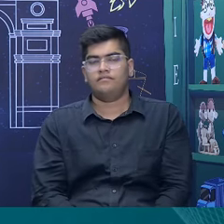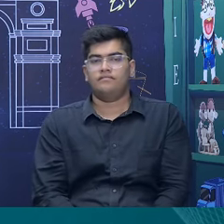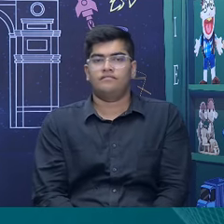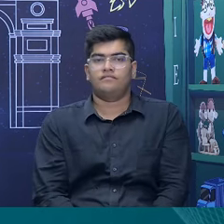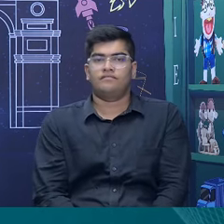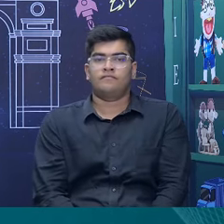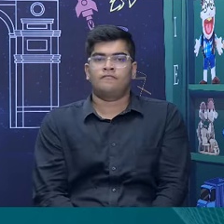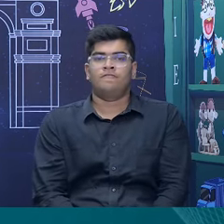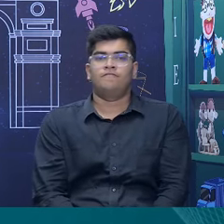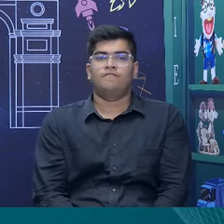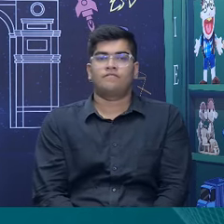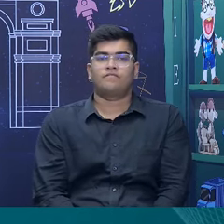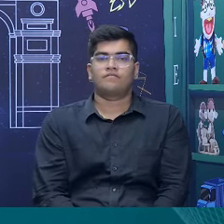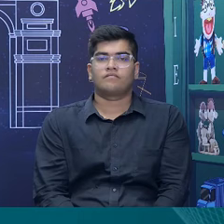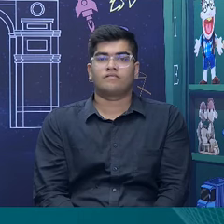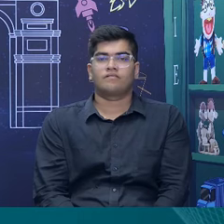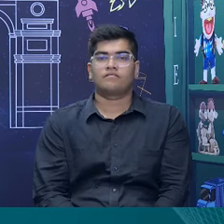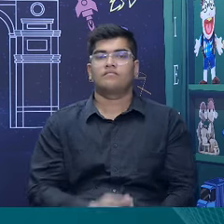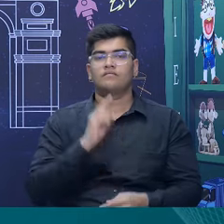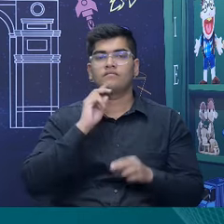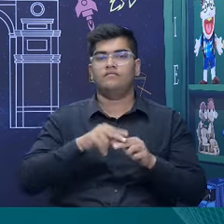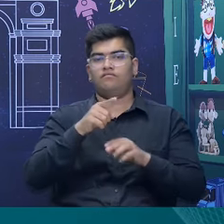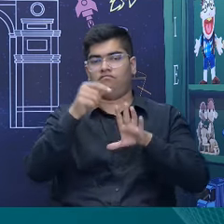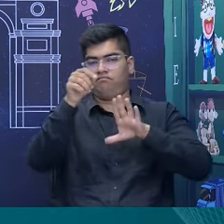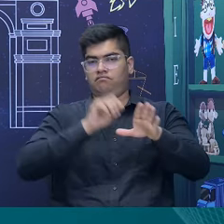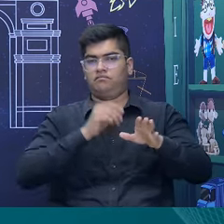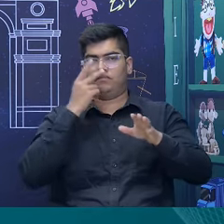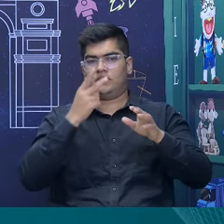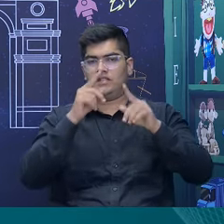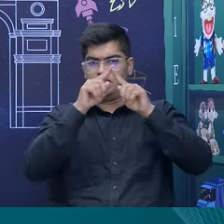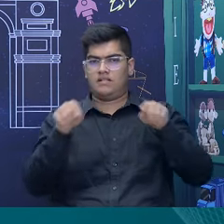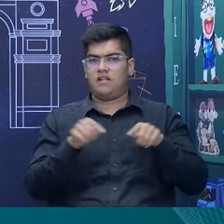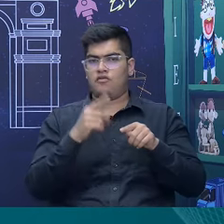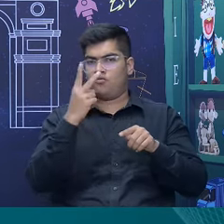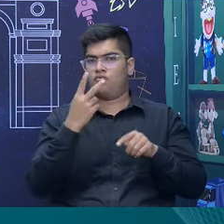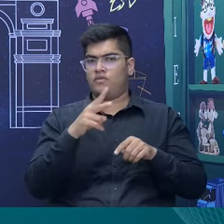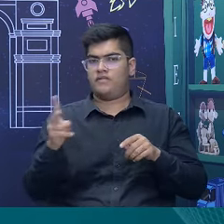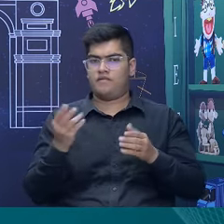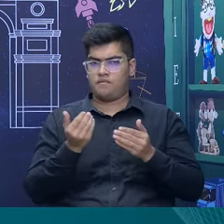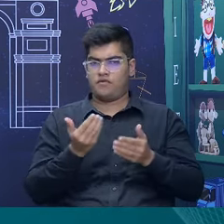हैं यहां से अलग करके देखते हैं कि क्या दो ट्रायंगल बन सकते